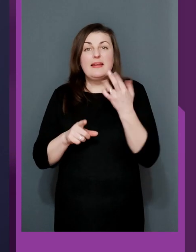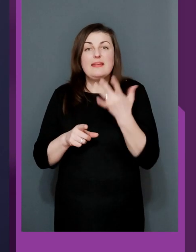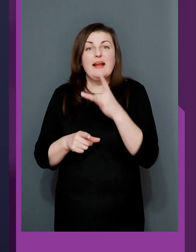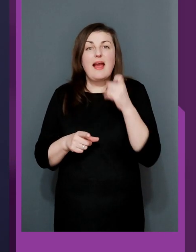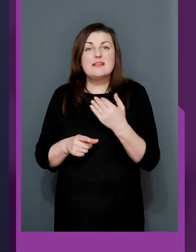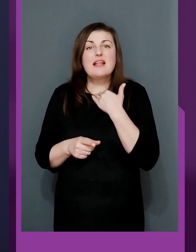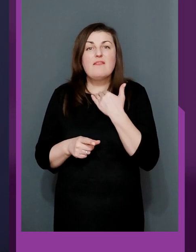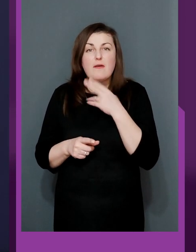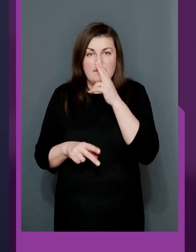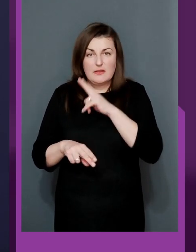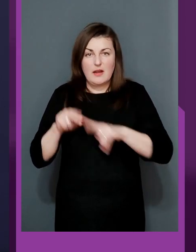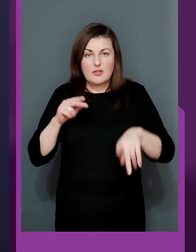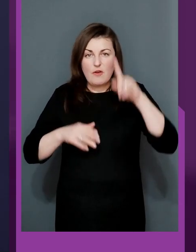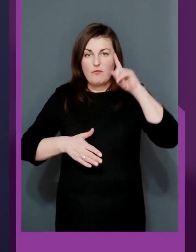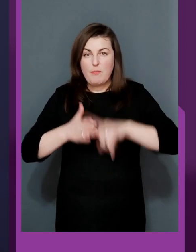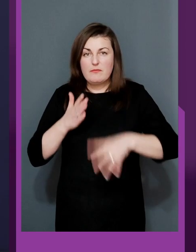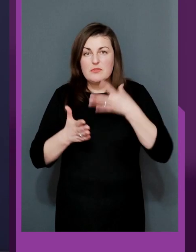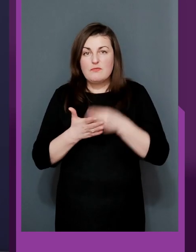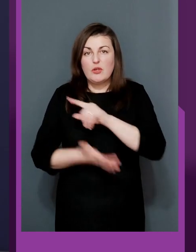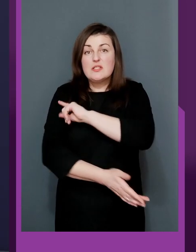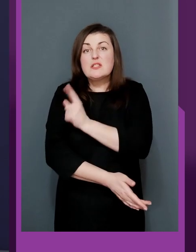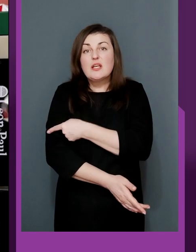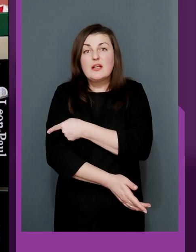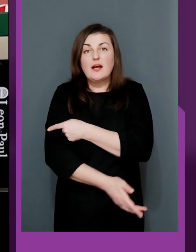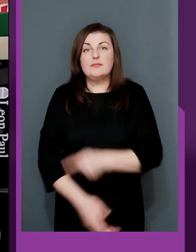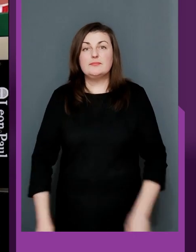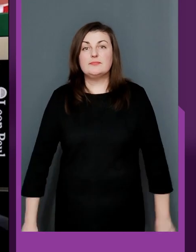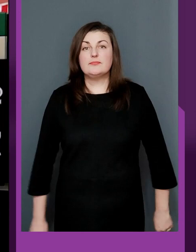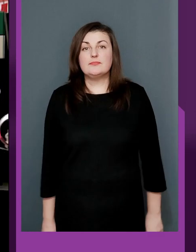декілька разів здавалось втрачав впевненість у своїх